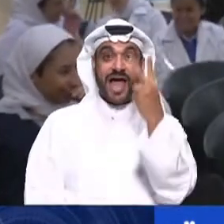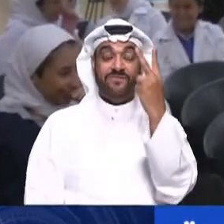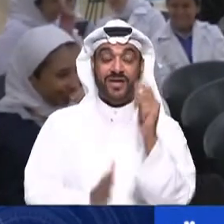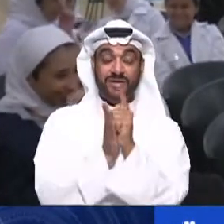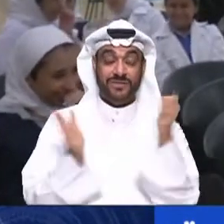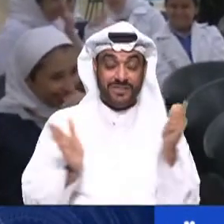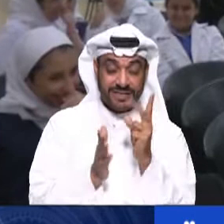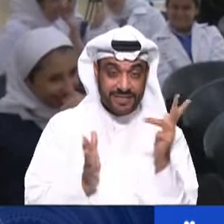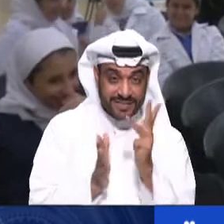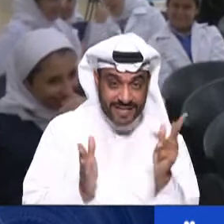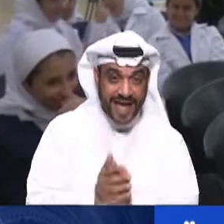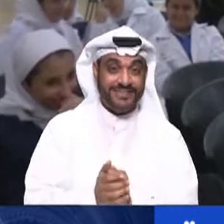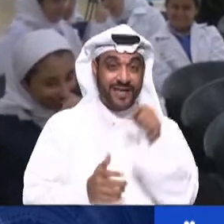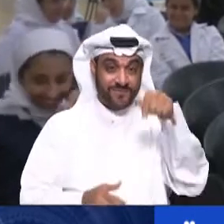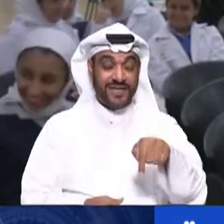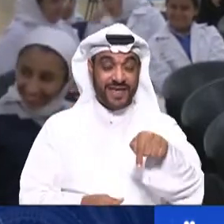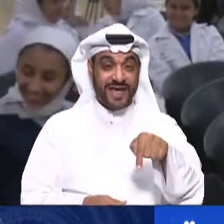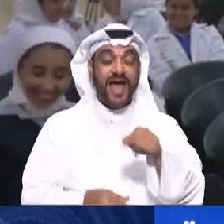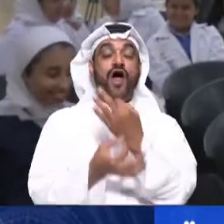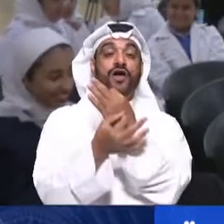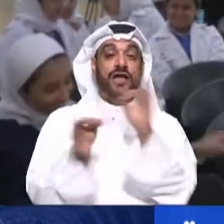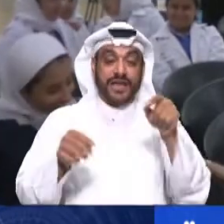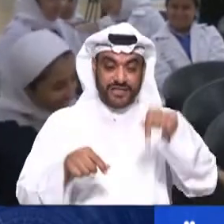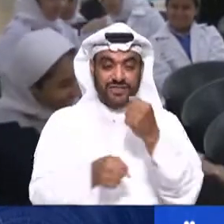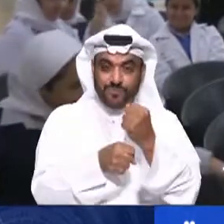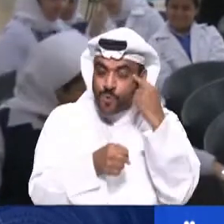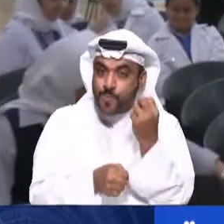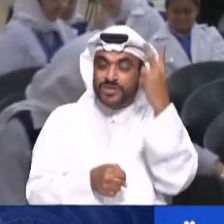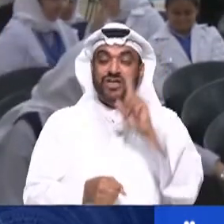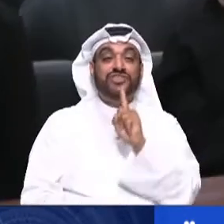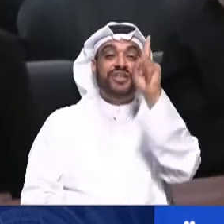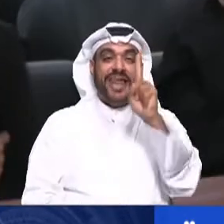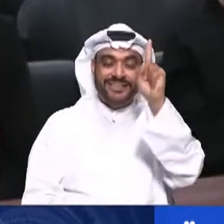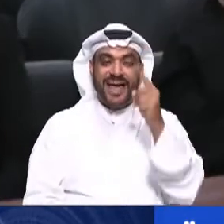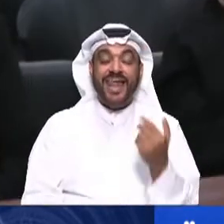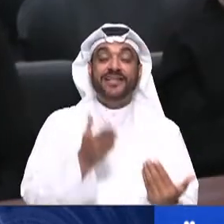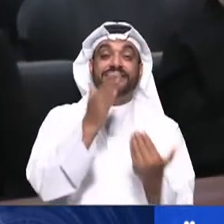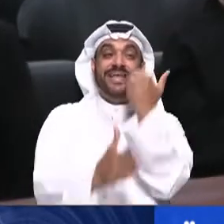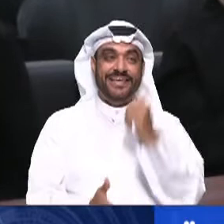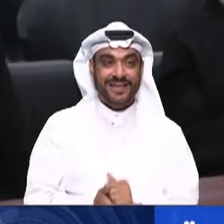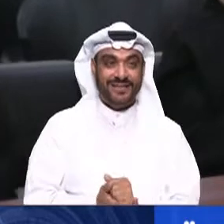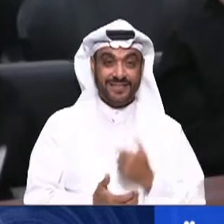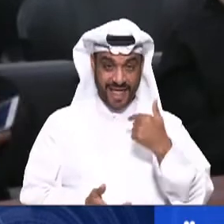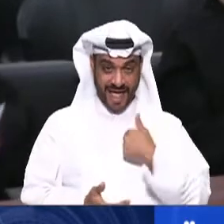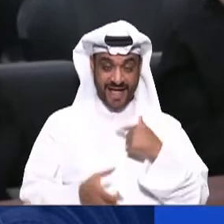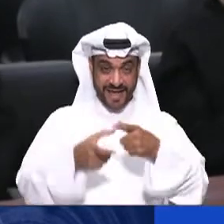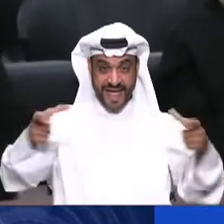2019-2018، وبصفة عامة الحين المشروع إن شاء الله فكرة جديدة. إدارة تعزيز الصحة قامت